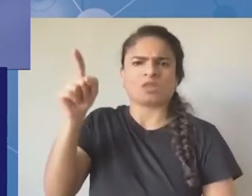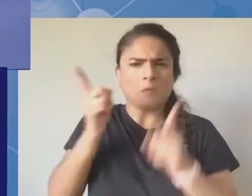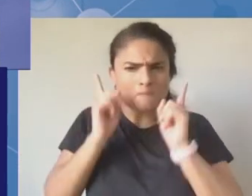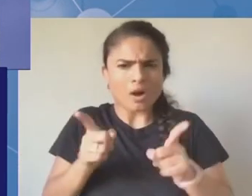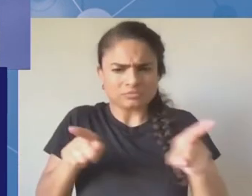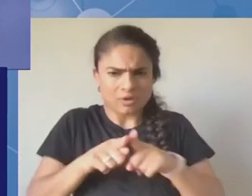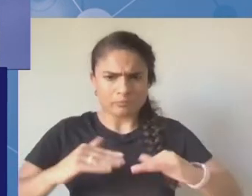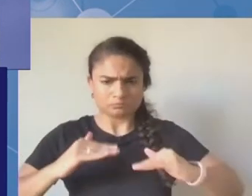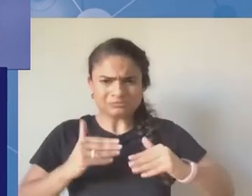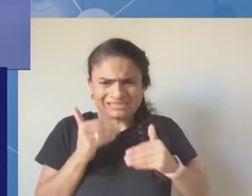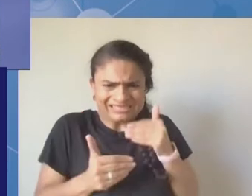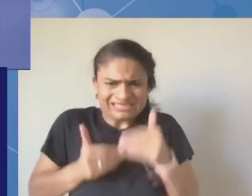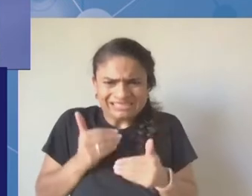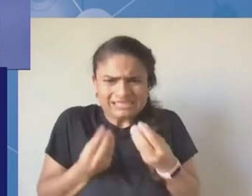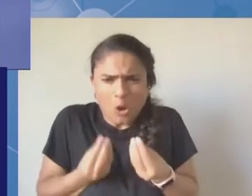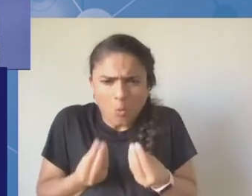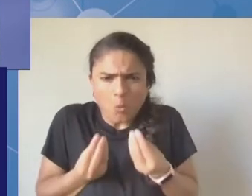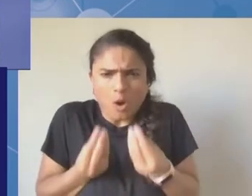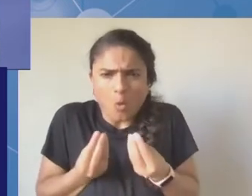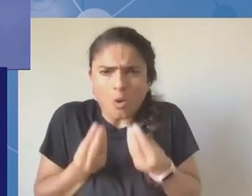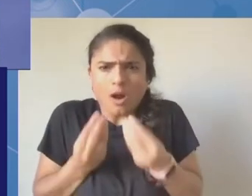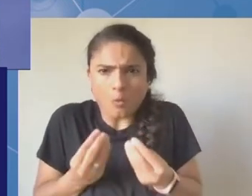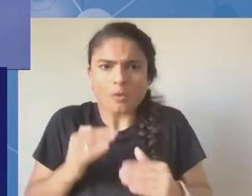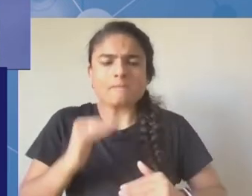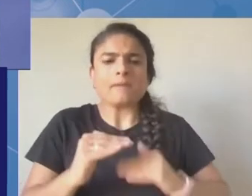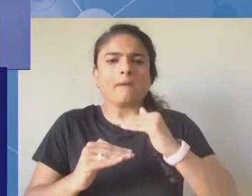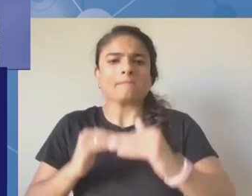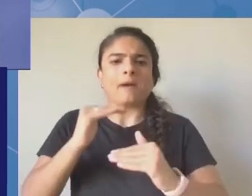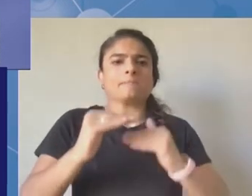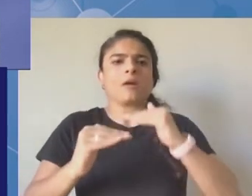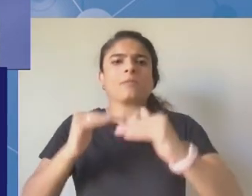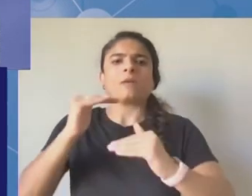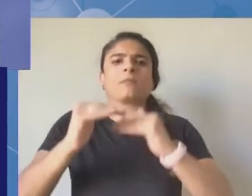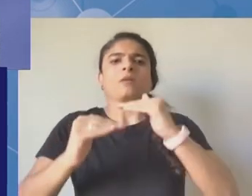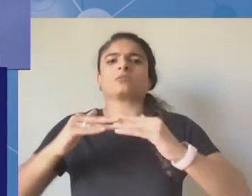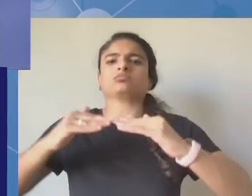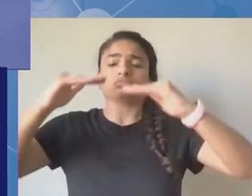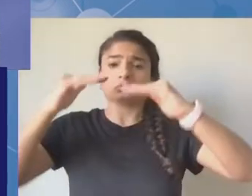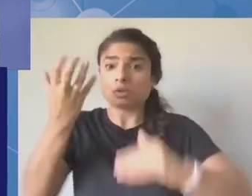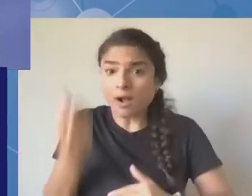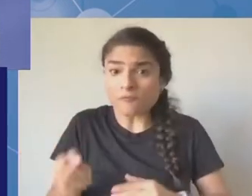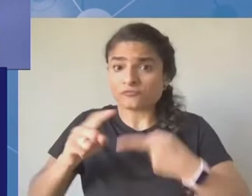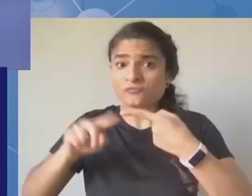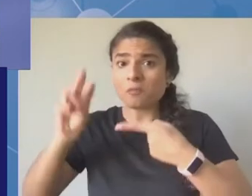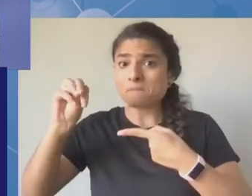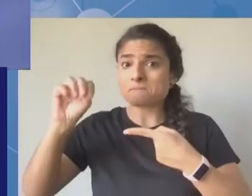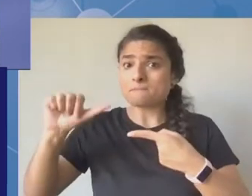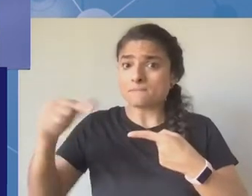سيكون أحد العناصر التي سنتكلم عنها ضمن إحدى الجلسات الرئيسية كما حصل